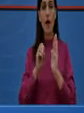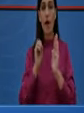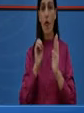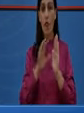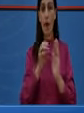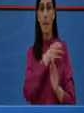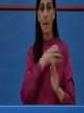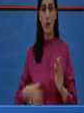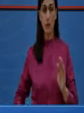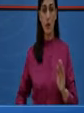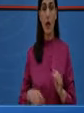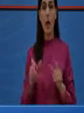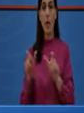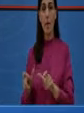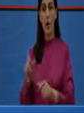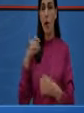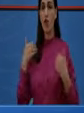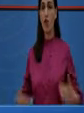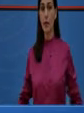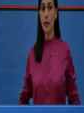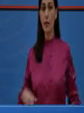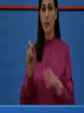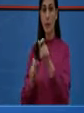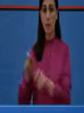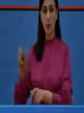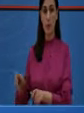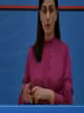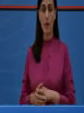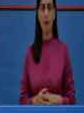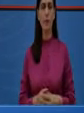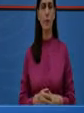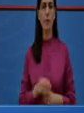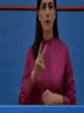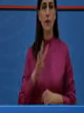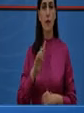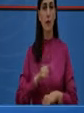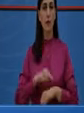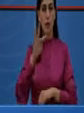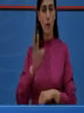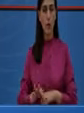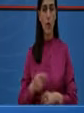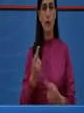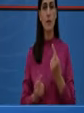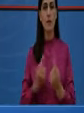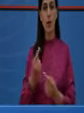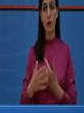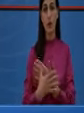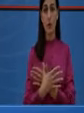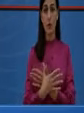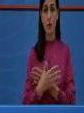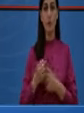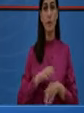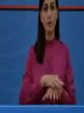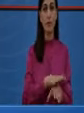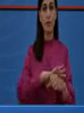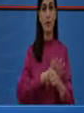të ruajtur shëndetin e punonjësve dhe të qytetarëve. Ju njohim të dhënat e 24 orëve të fundit dhe situatën epidemiologjike në